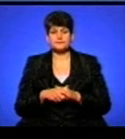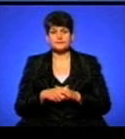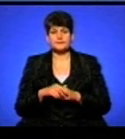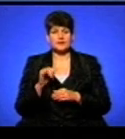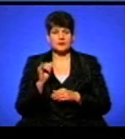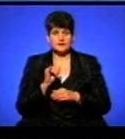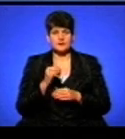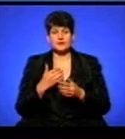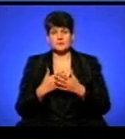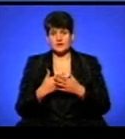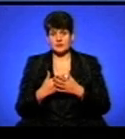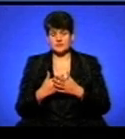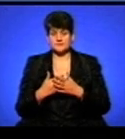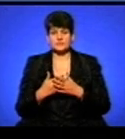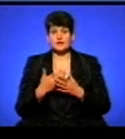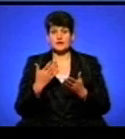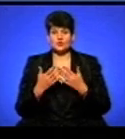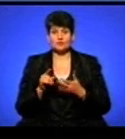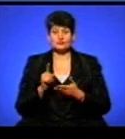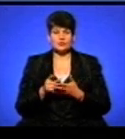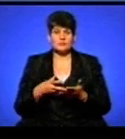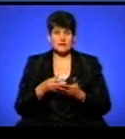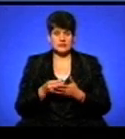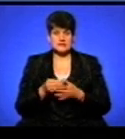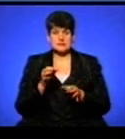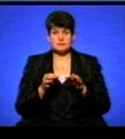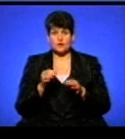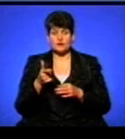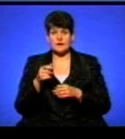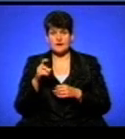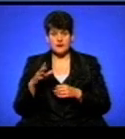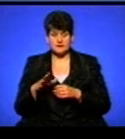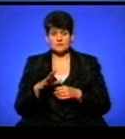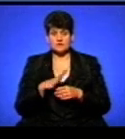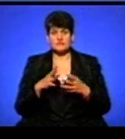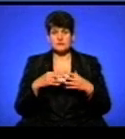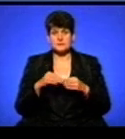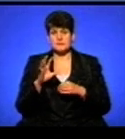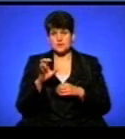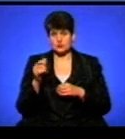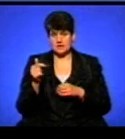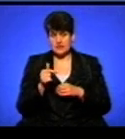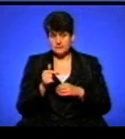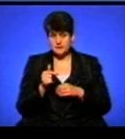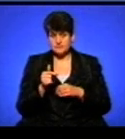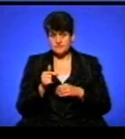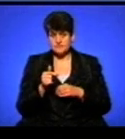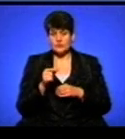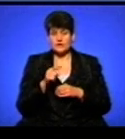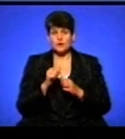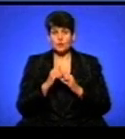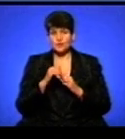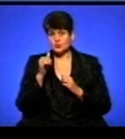І, наприклад, якщо обов'язкова плата за природний газ в опалювальний період складалась для сім'ї 500 гривень, то вона